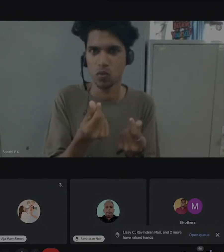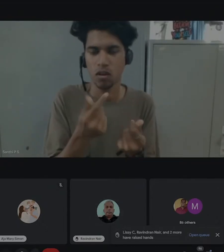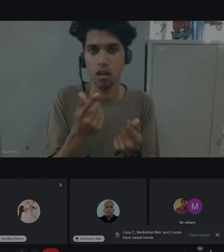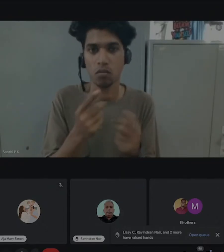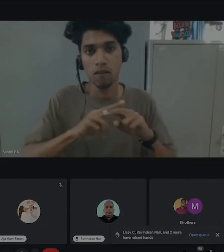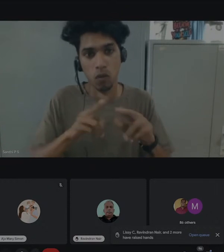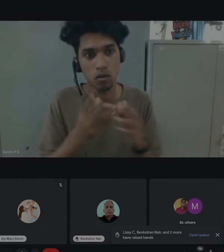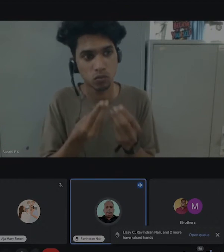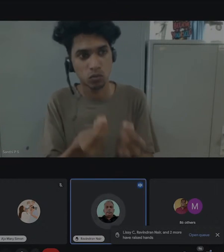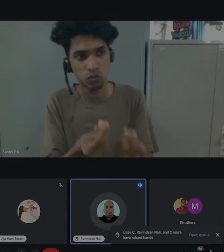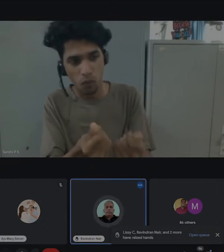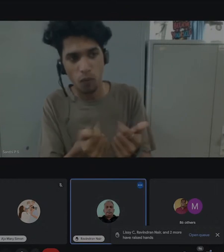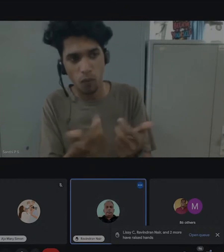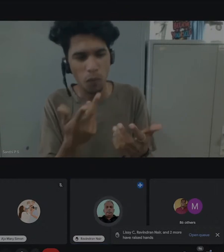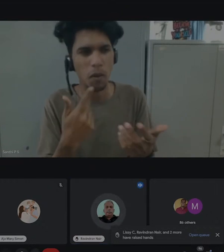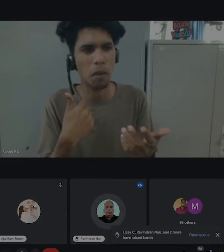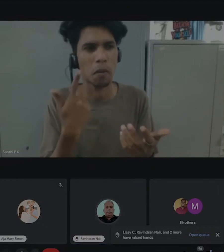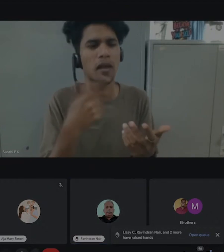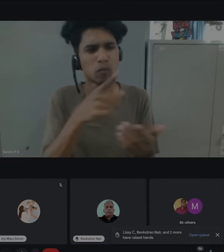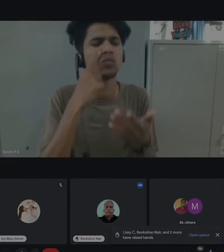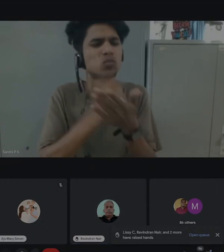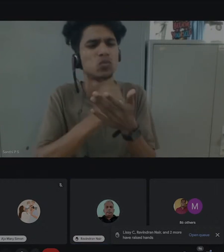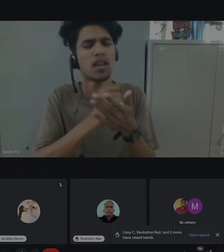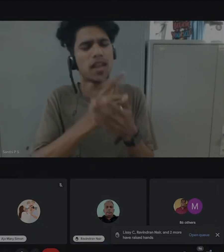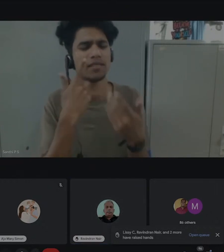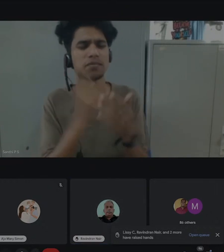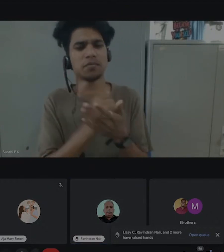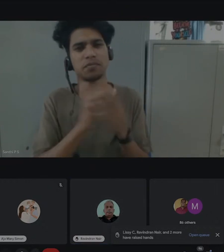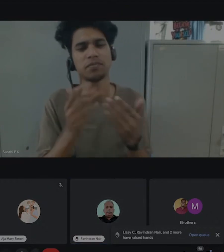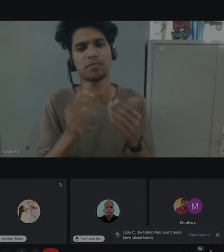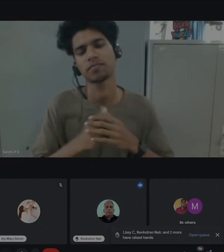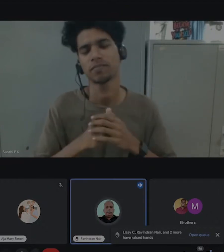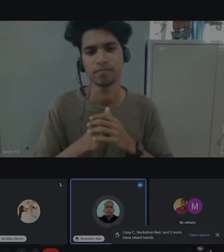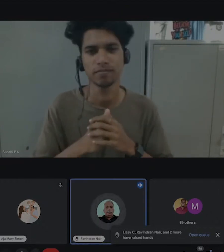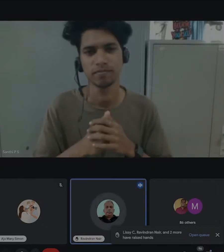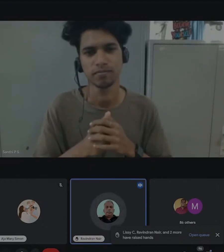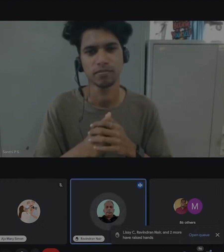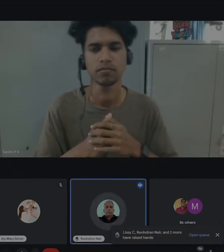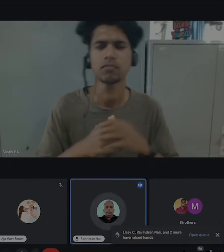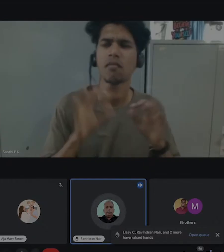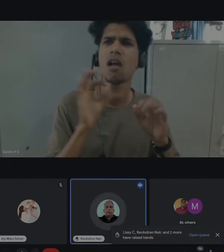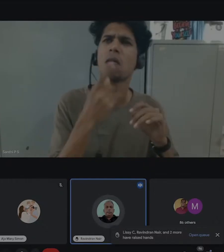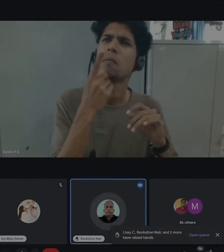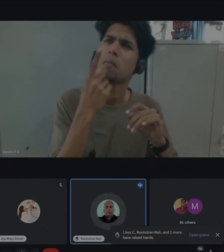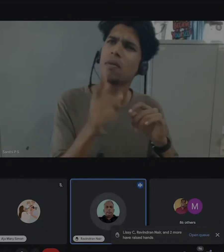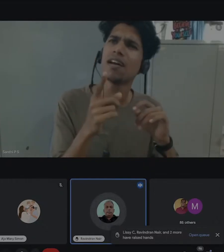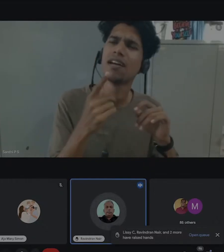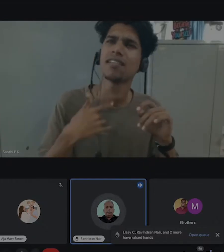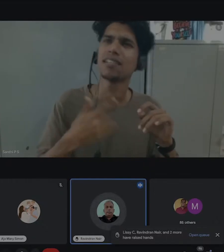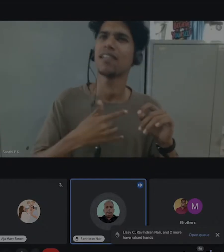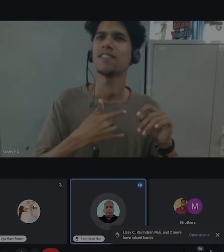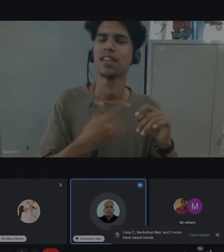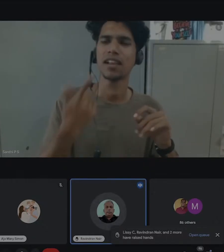സാധിക്കില്ല. ശ്രമിച്ചു നോക്കുക, പലതും ട്രൈ ചെയ്തൊന്ന് നോക്കാം. പക്ഷെ അവൻ പിന്നെ ട്രെയിനിങ്